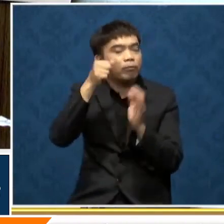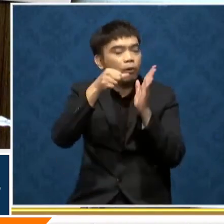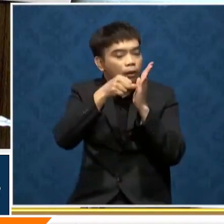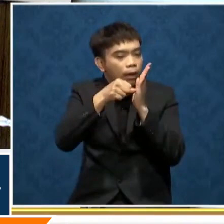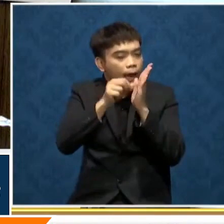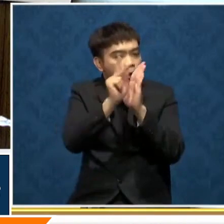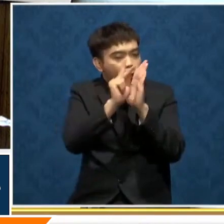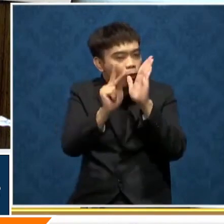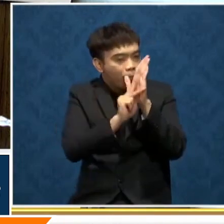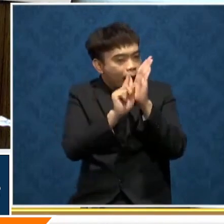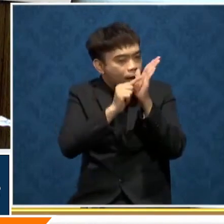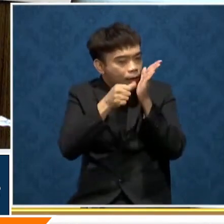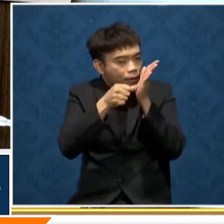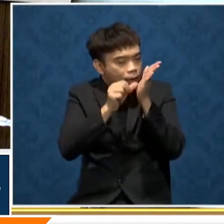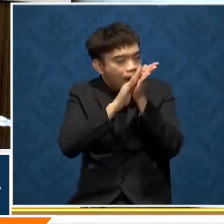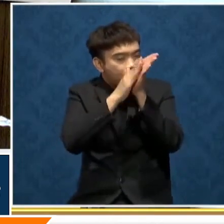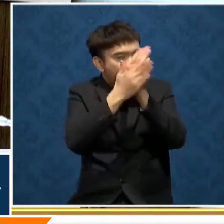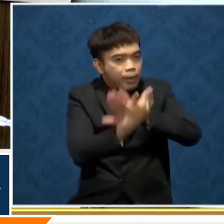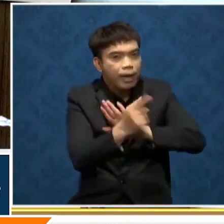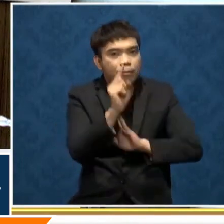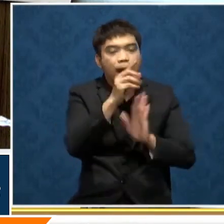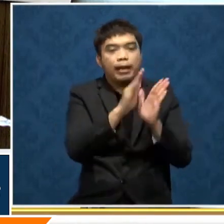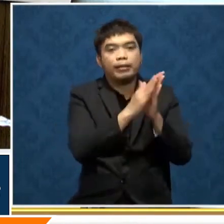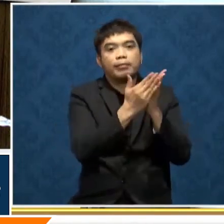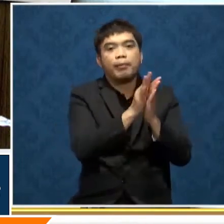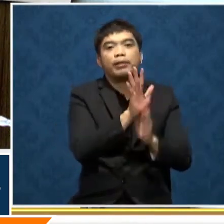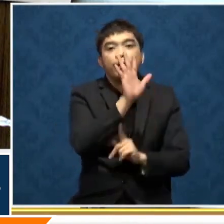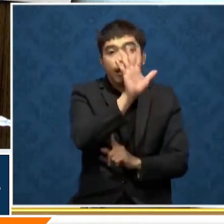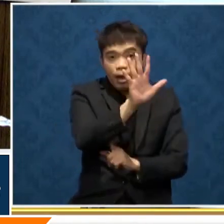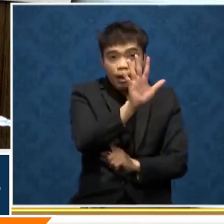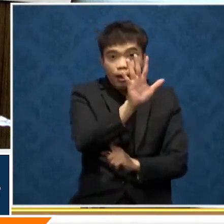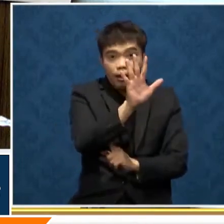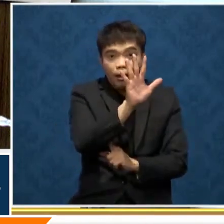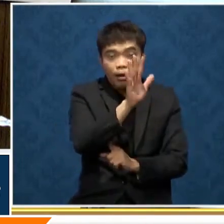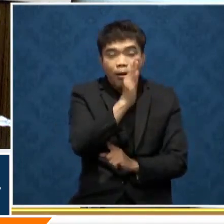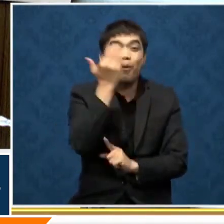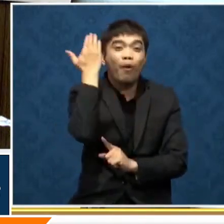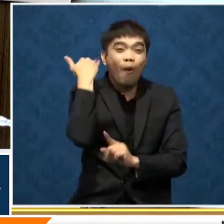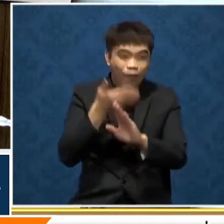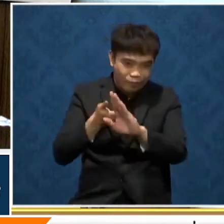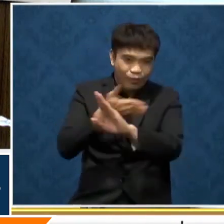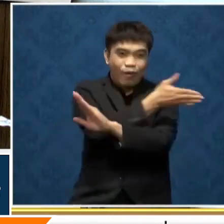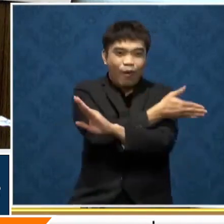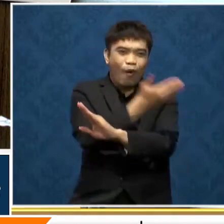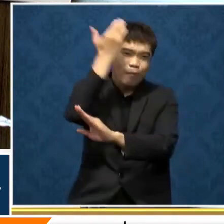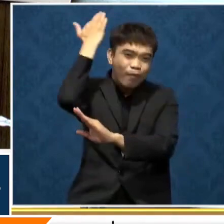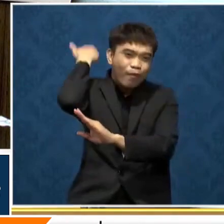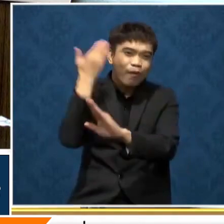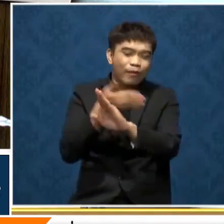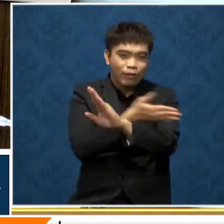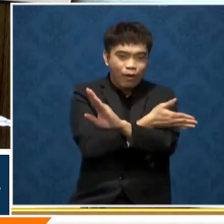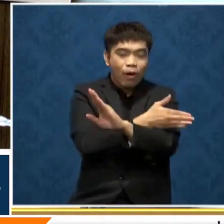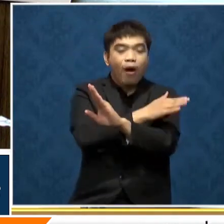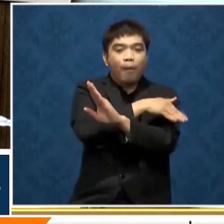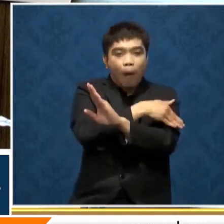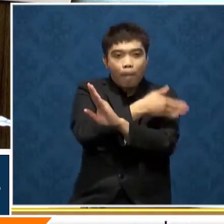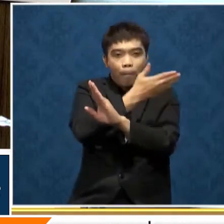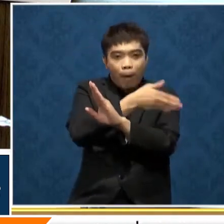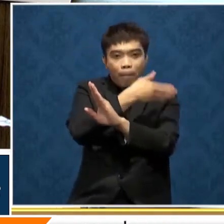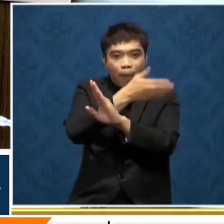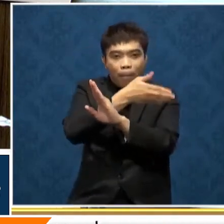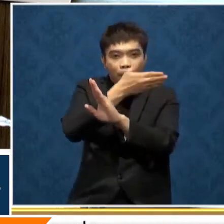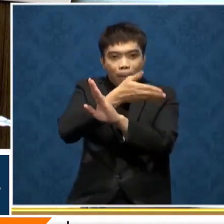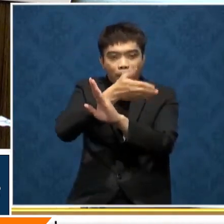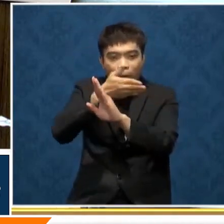ในแผนฉบับที่ 5นี้นะครับแต่การปฏิรูปกฎหมายตามแผนที่ 5และต่อๆมาก็ไม่ประสบ